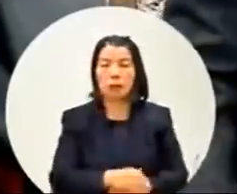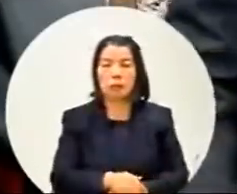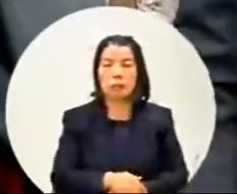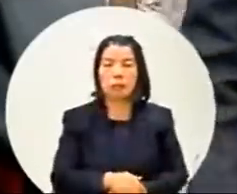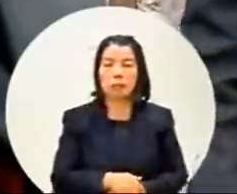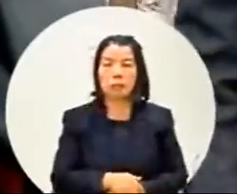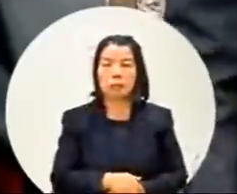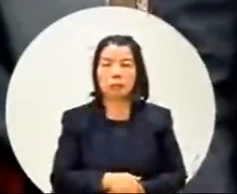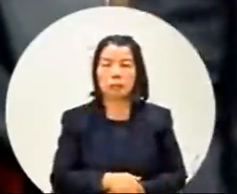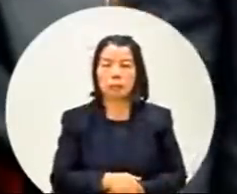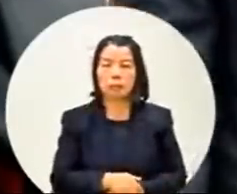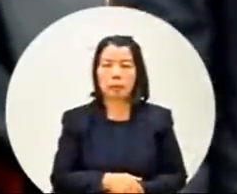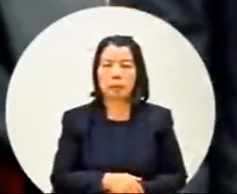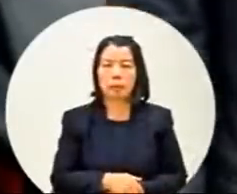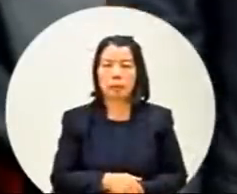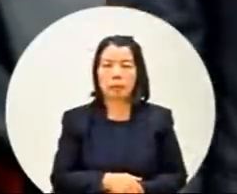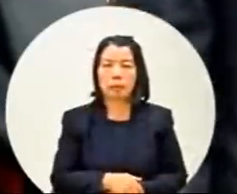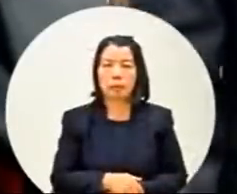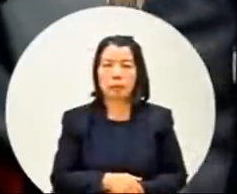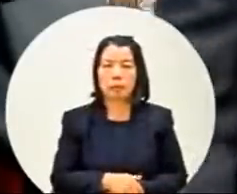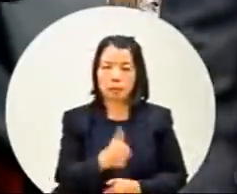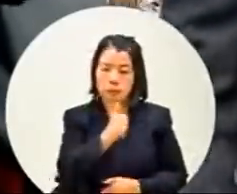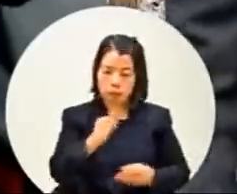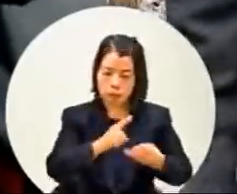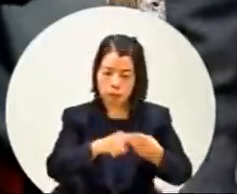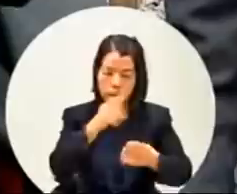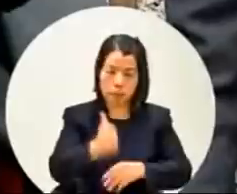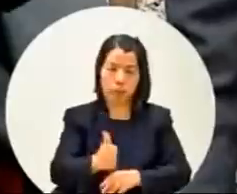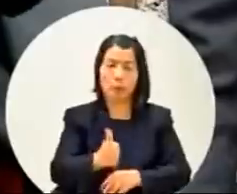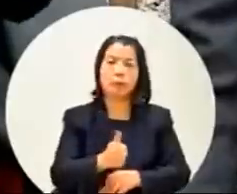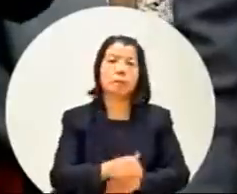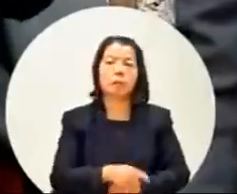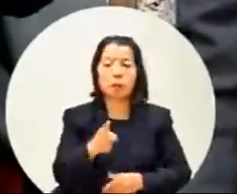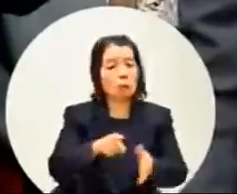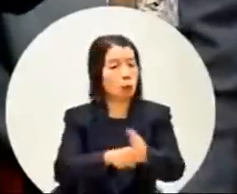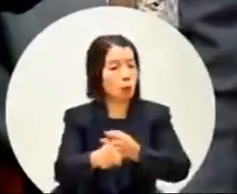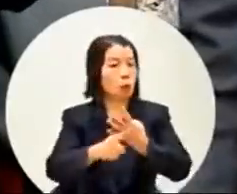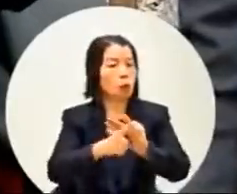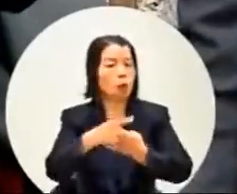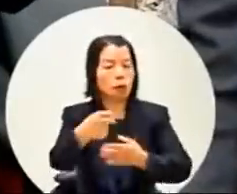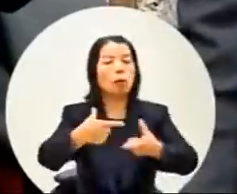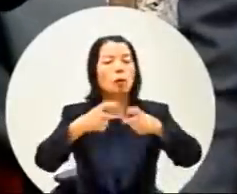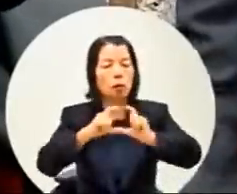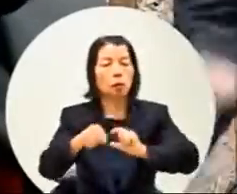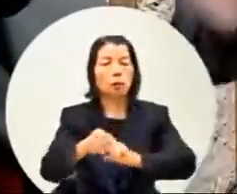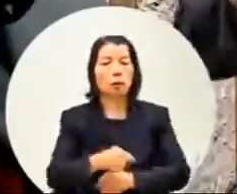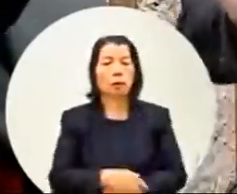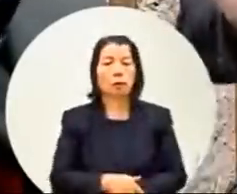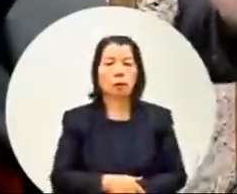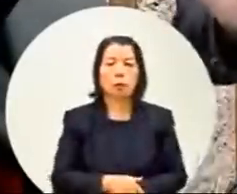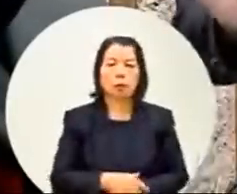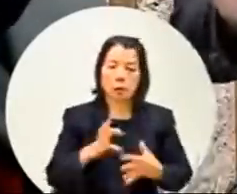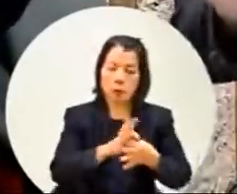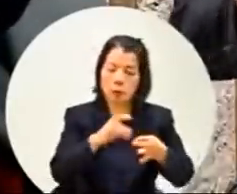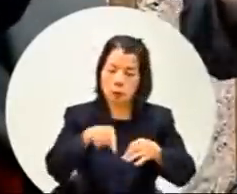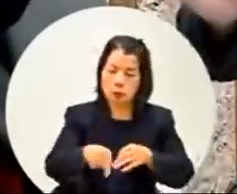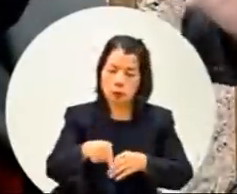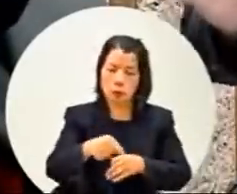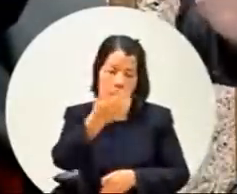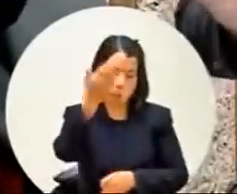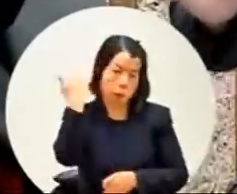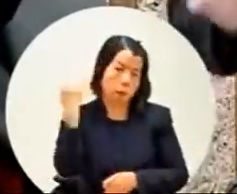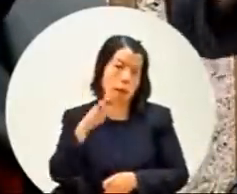复。 谢谢主席，谢谢议员。 你应该很专业啊，那我让你回答看看。 因为那时候就是包括